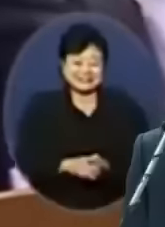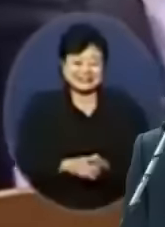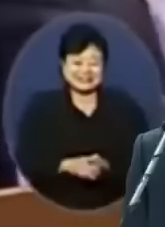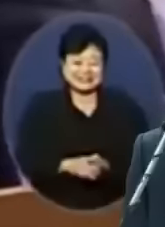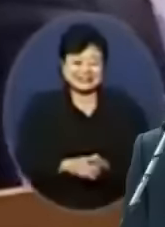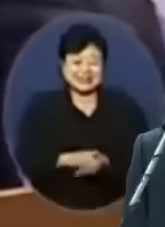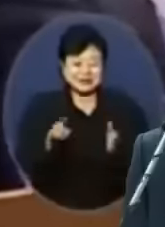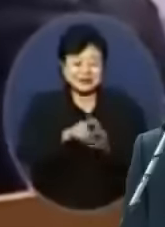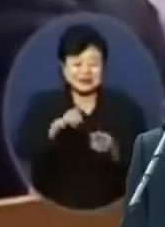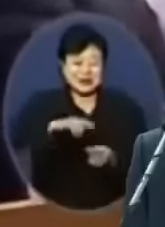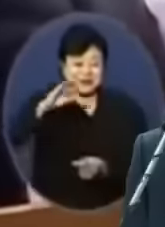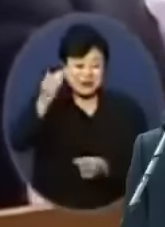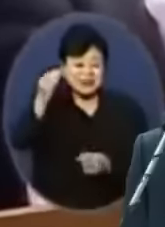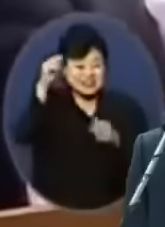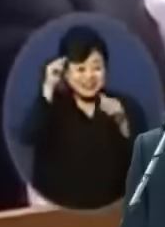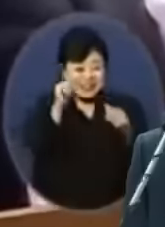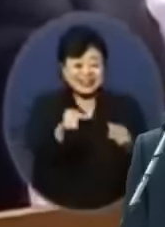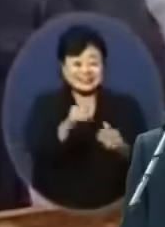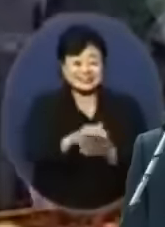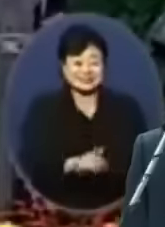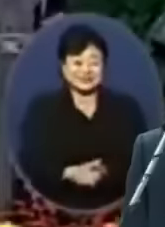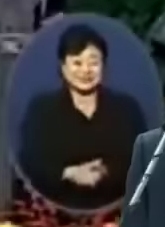그러면 내 믿은 대로 될지라는 것입니다.